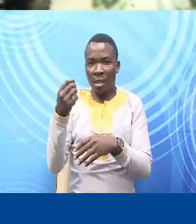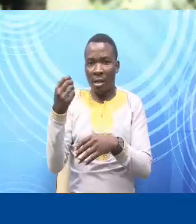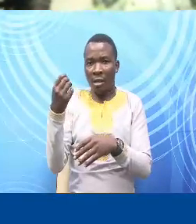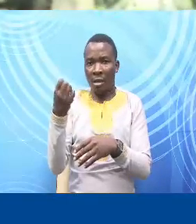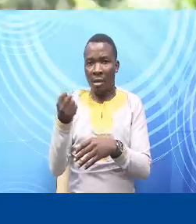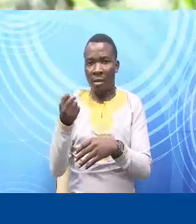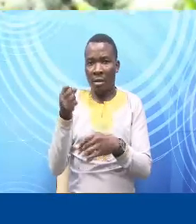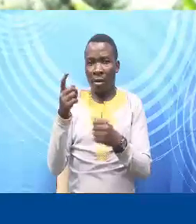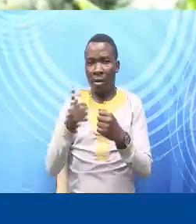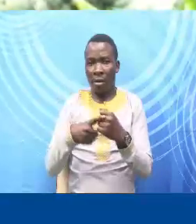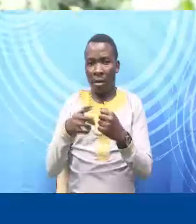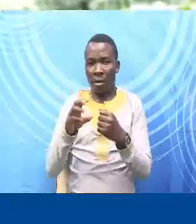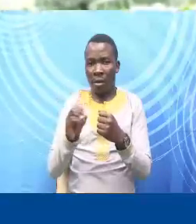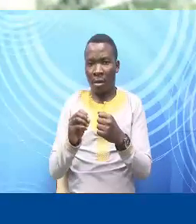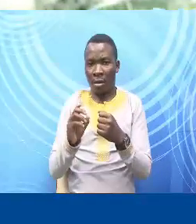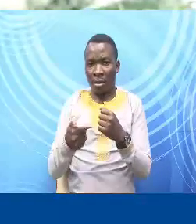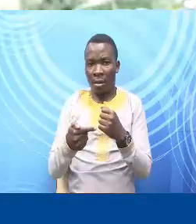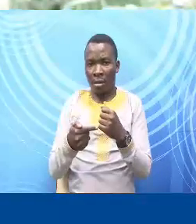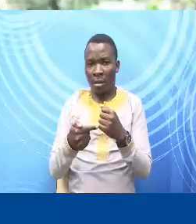550,000.